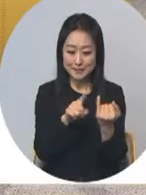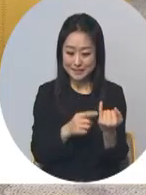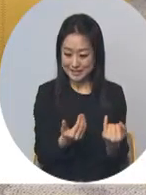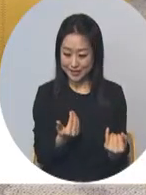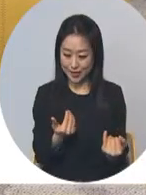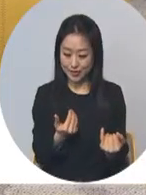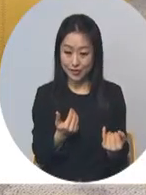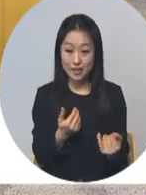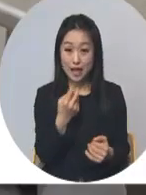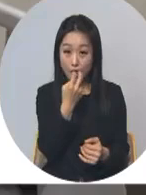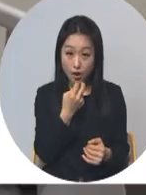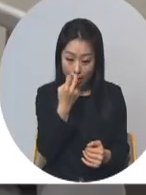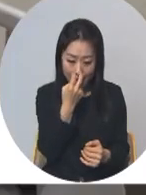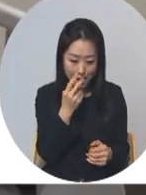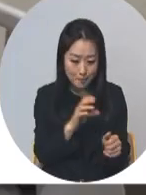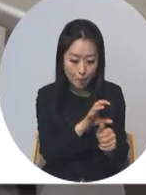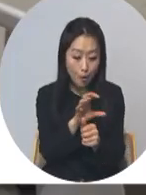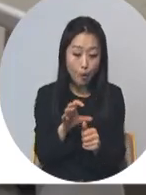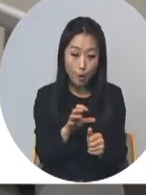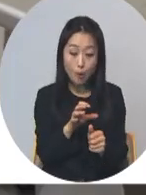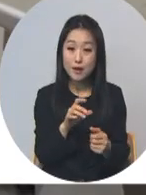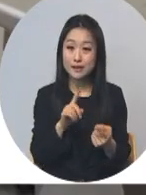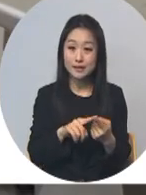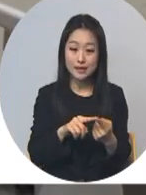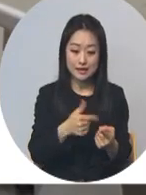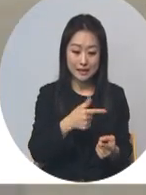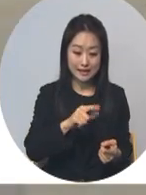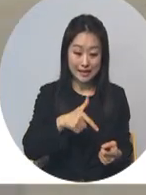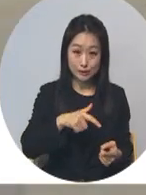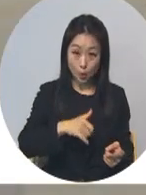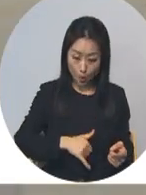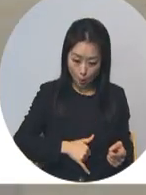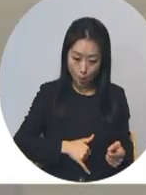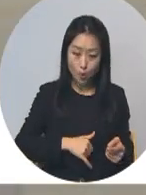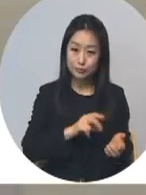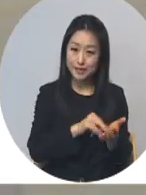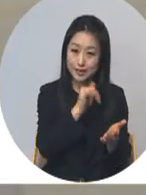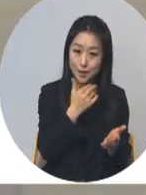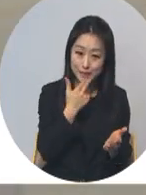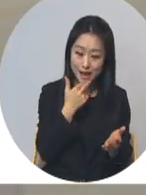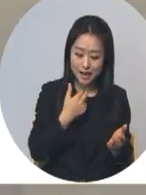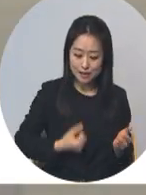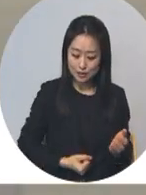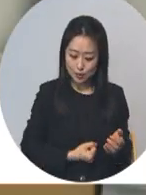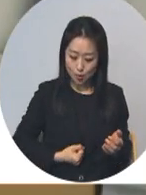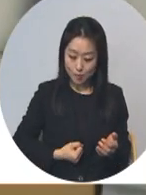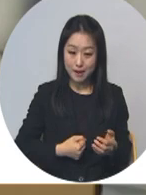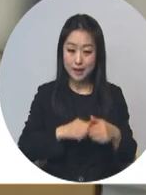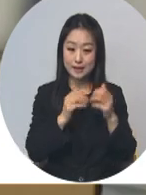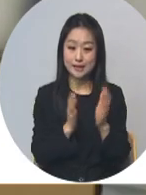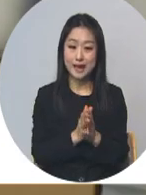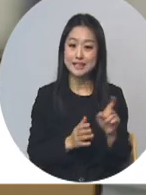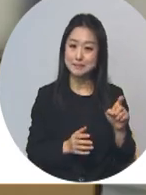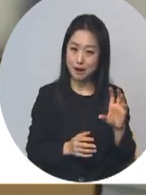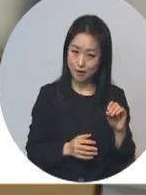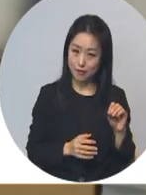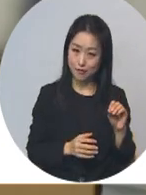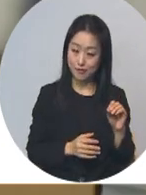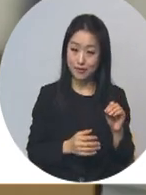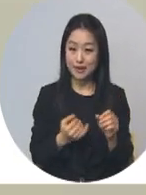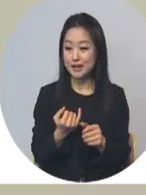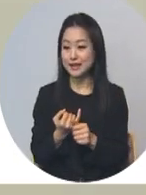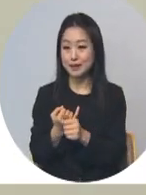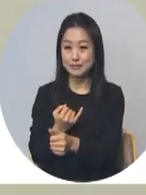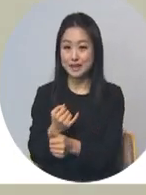지원도 시작됩니다 여성에게는 난소기능 검사와 부인과 초음파 검사 비용 10만 원을 남성에게는 정액